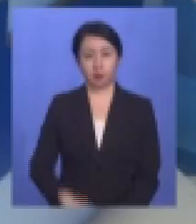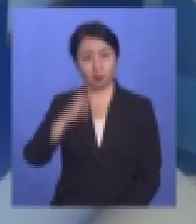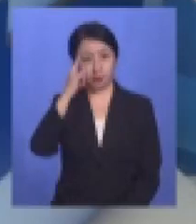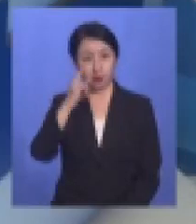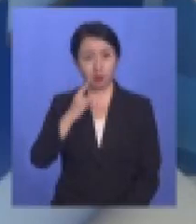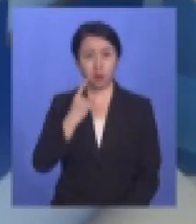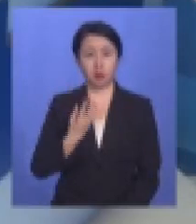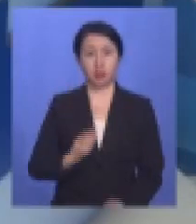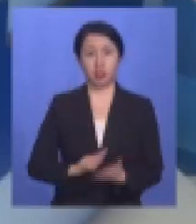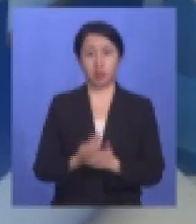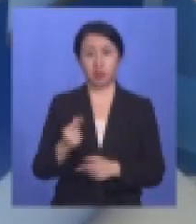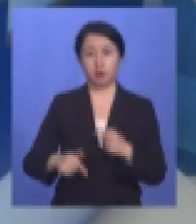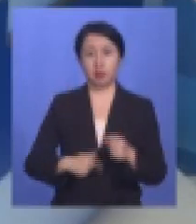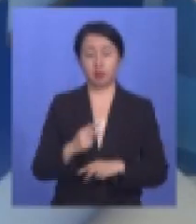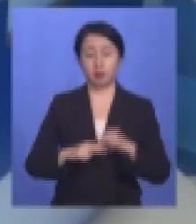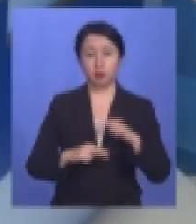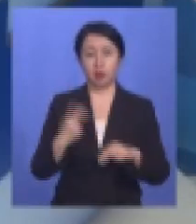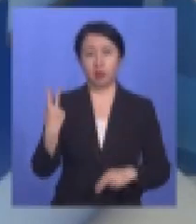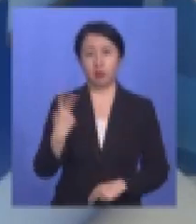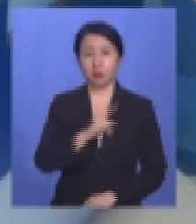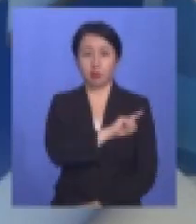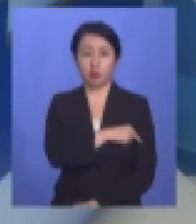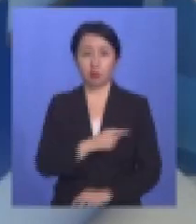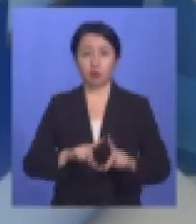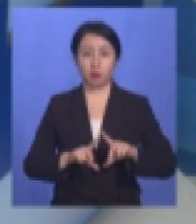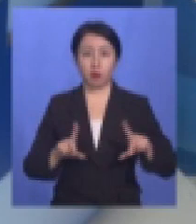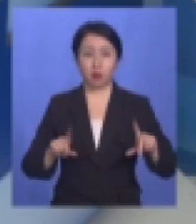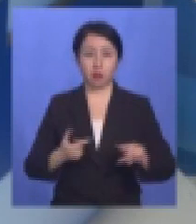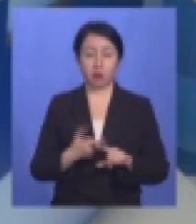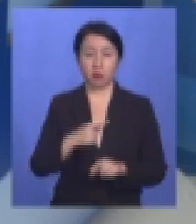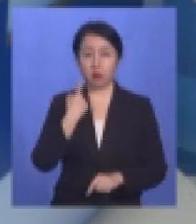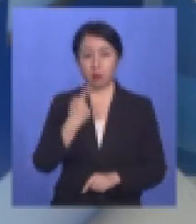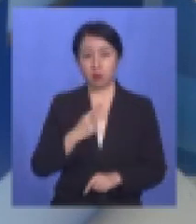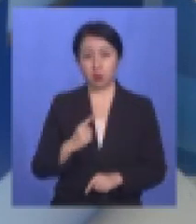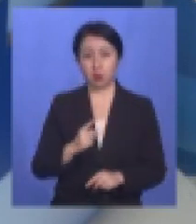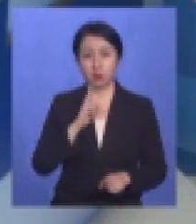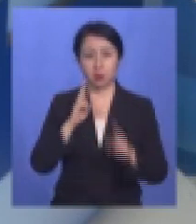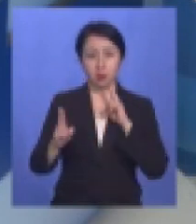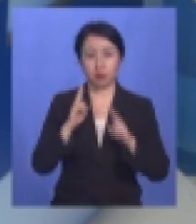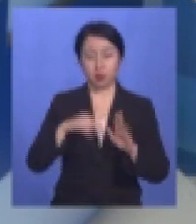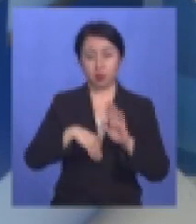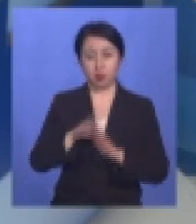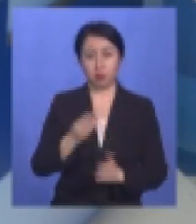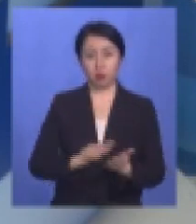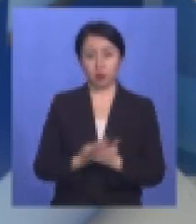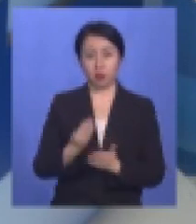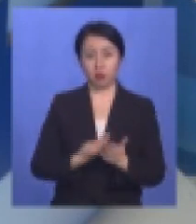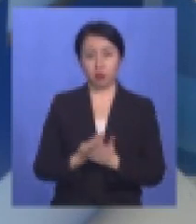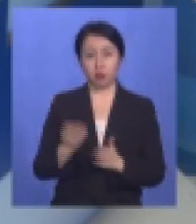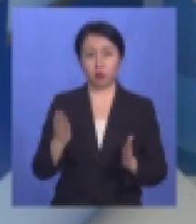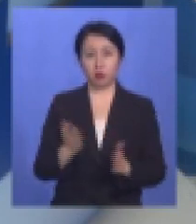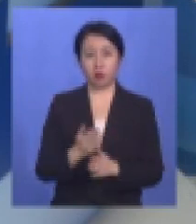В Казахстане на средства частных инвесторов построят 20 многопрофильных больниц. Об этом было сказано на совещании по